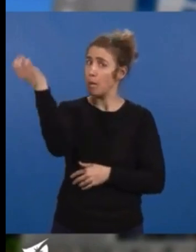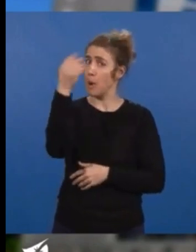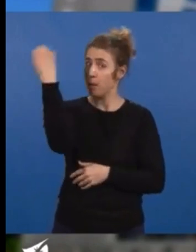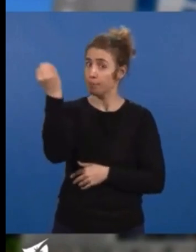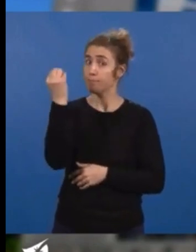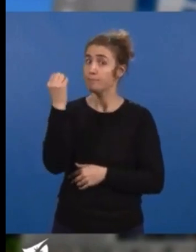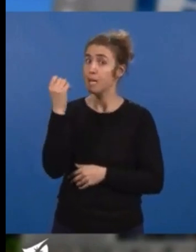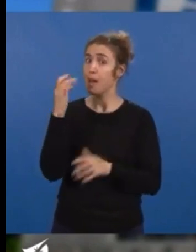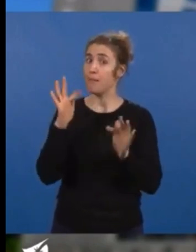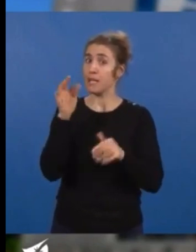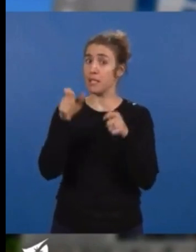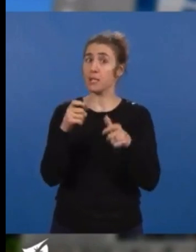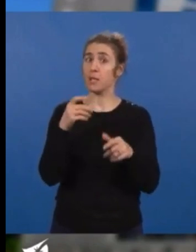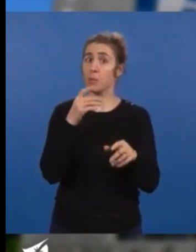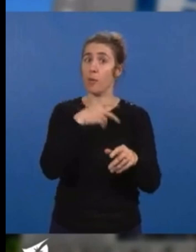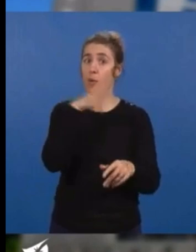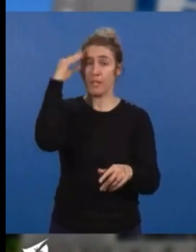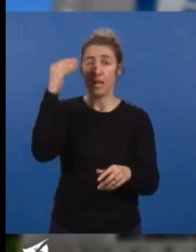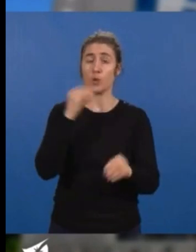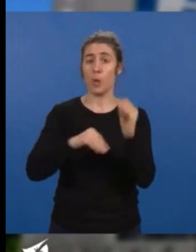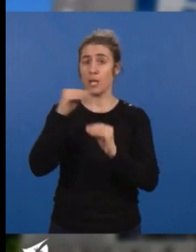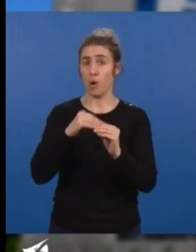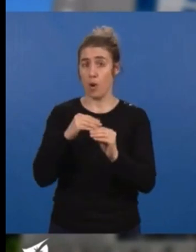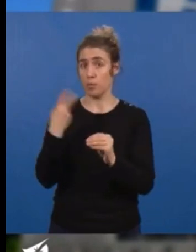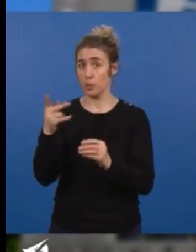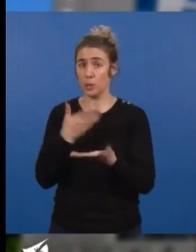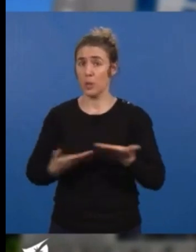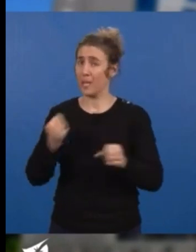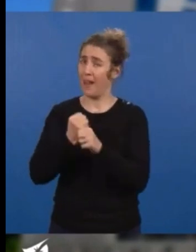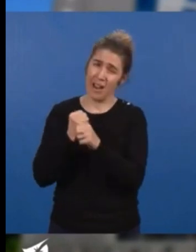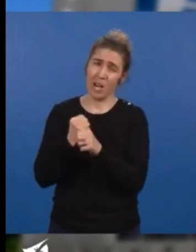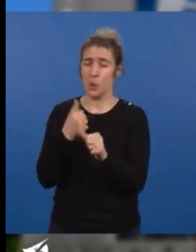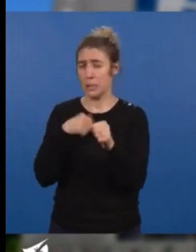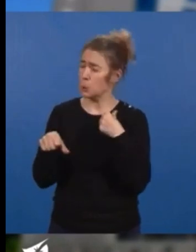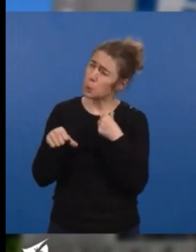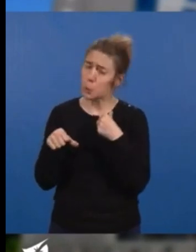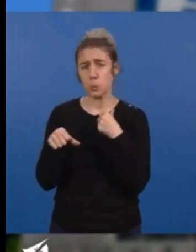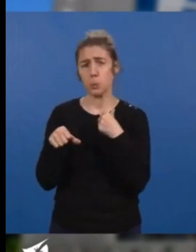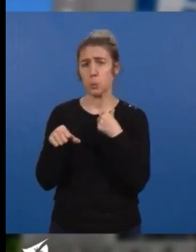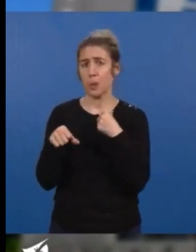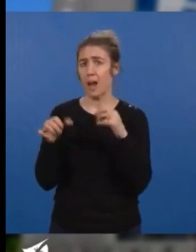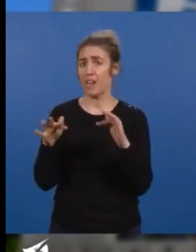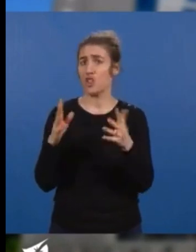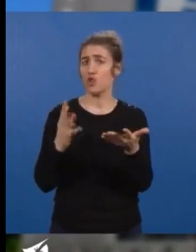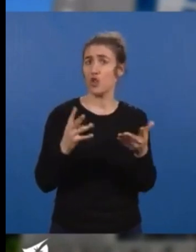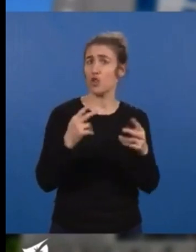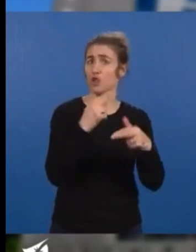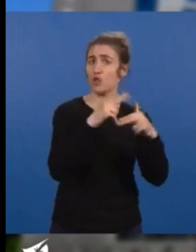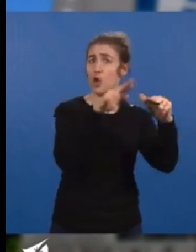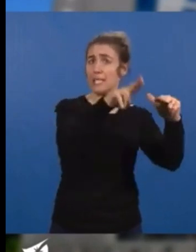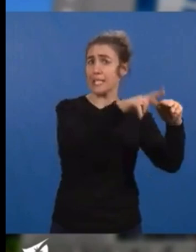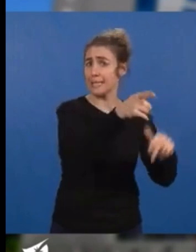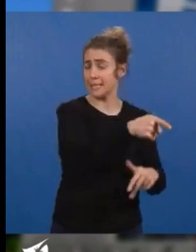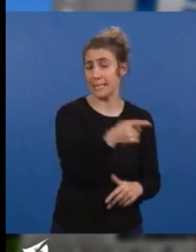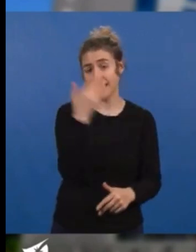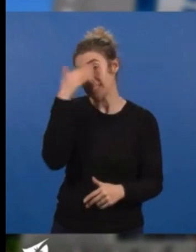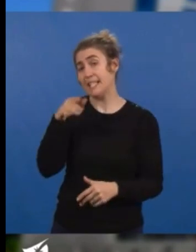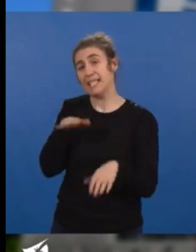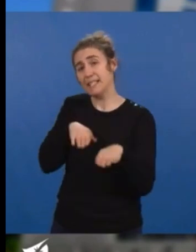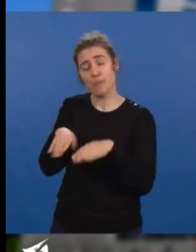conditions de travail des soignants et des soignantes du CHU en marge de ces grands chantiers. C'est un secret pour personne, notre système de